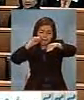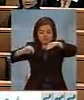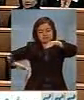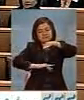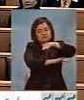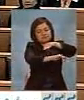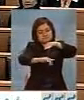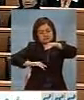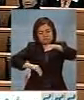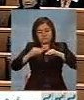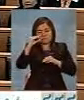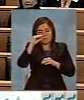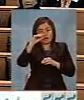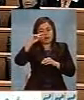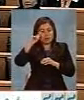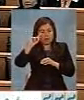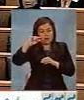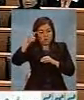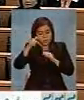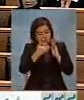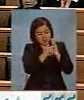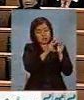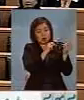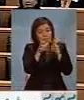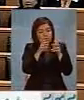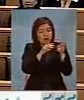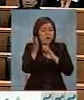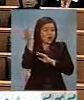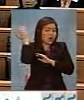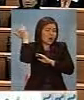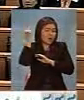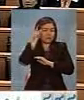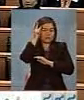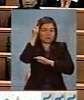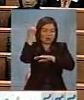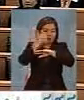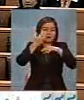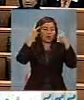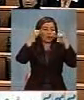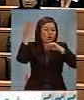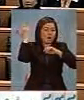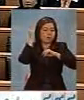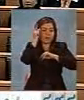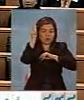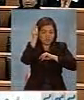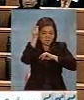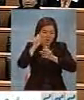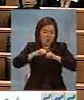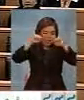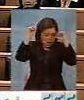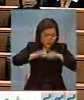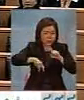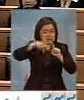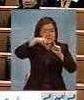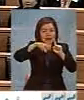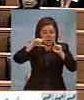ที่จังหวัดนครพนมที่พันตำรวจโททักษิณชินวัตรอดีตนายกรัฐมนตรีอนุมัติงบเพียงพันล้านบา